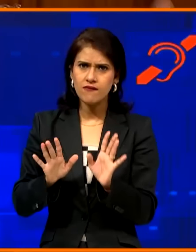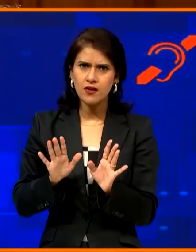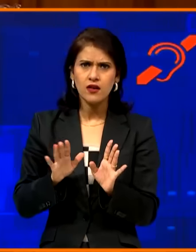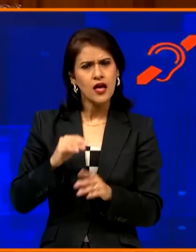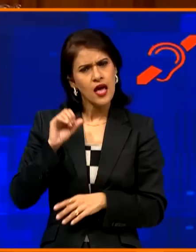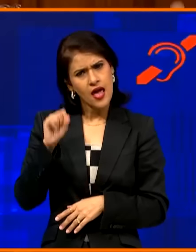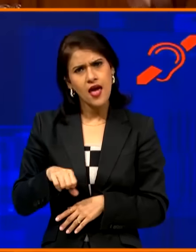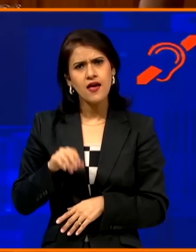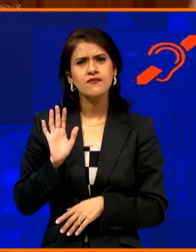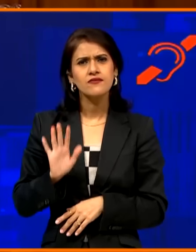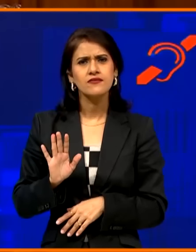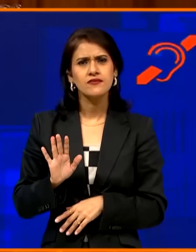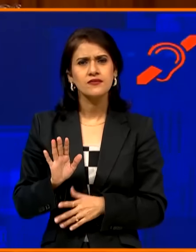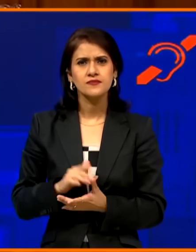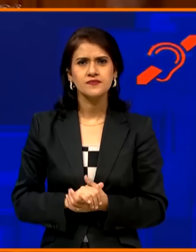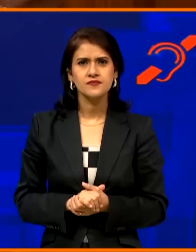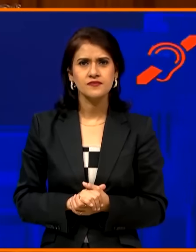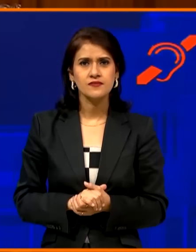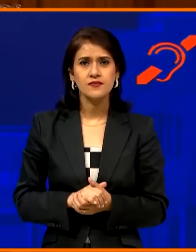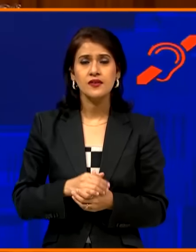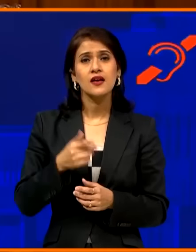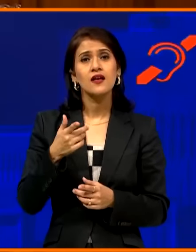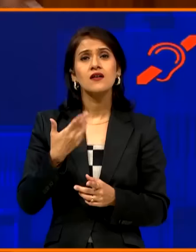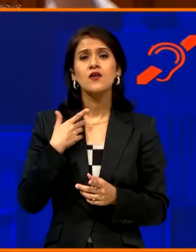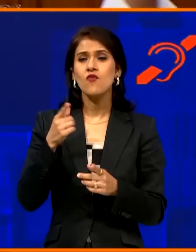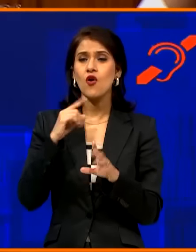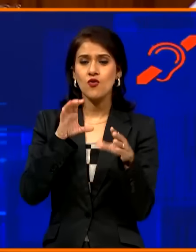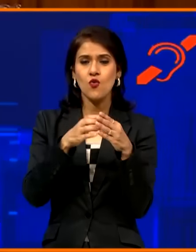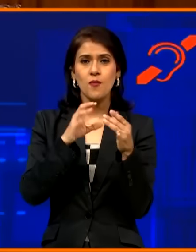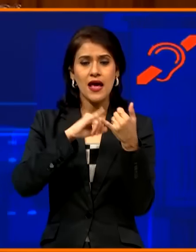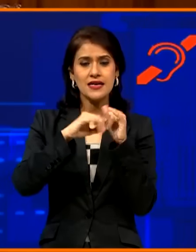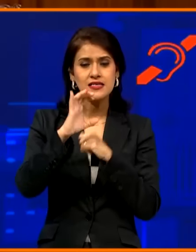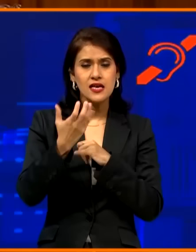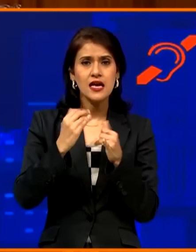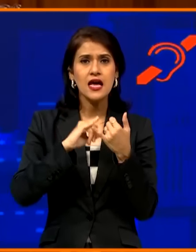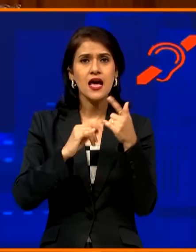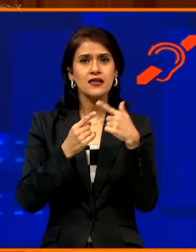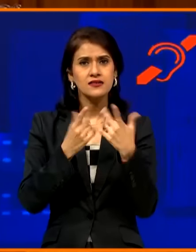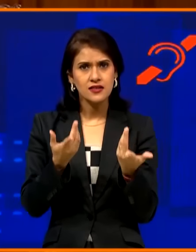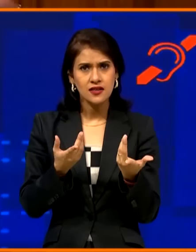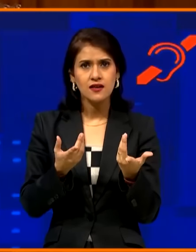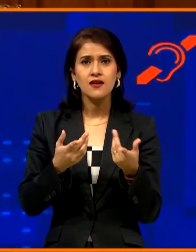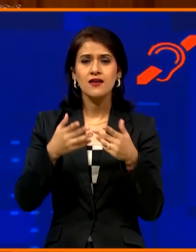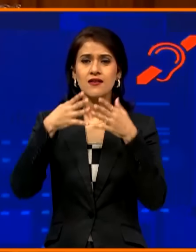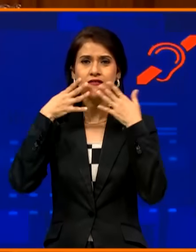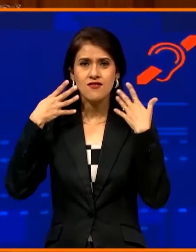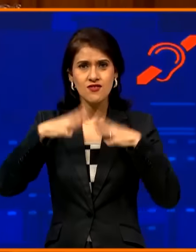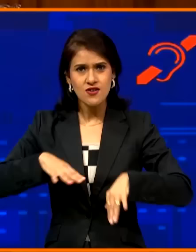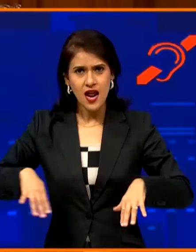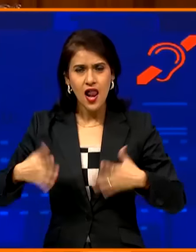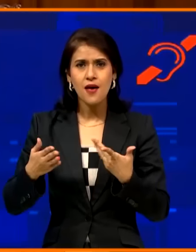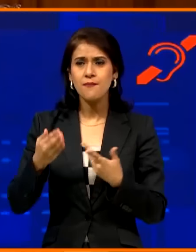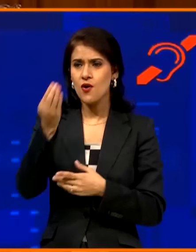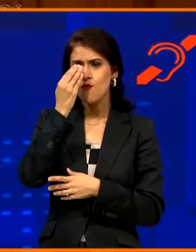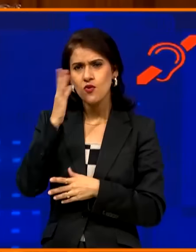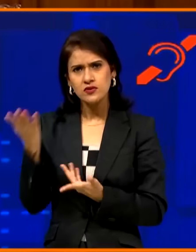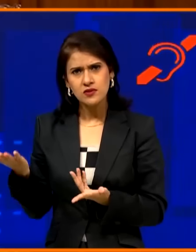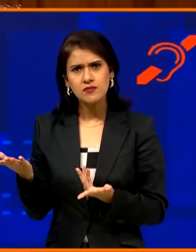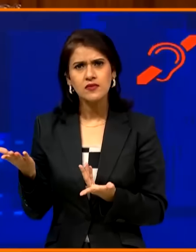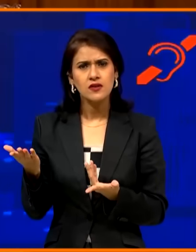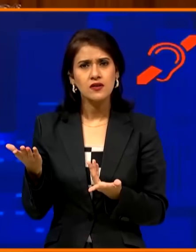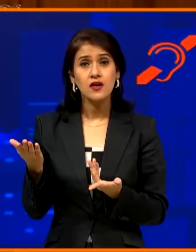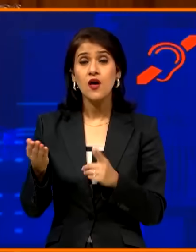सबके साथ हो रही है लिंचिंग होगी कोई दलित है कोई ट्राइबल है कोई मुसलमान है अब